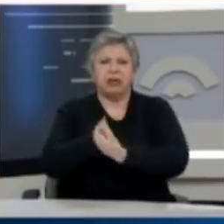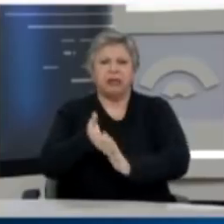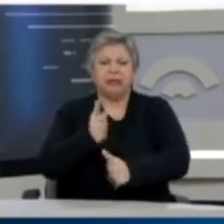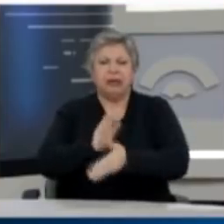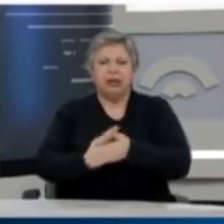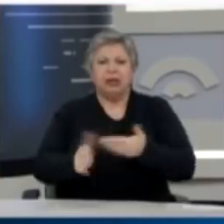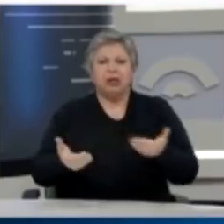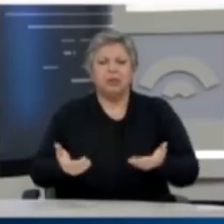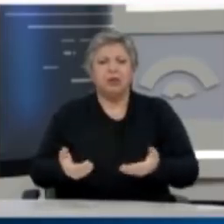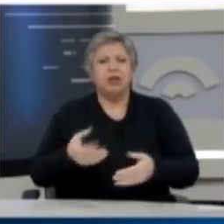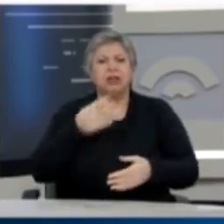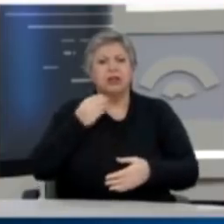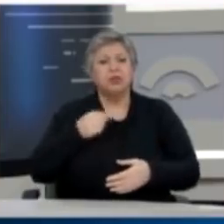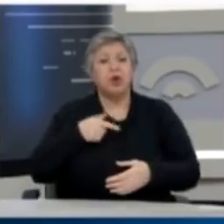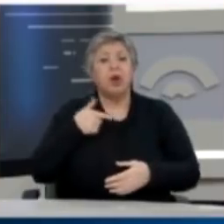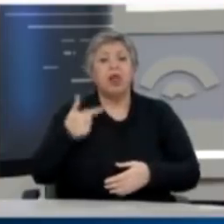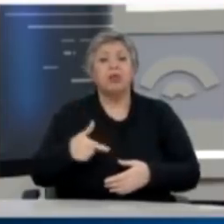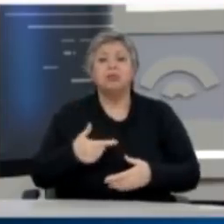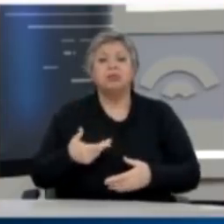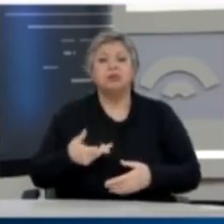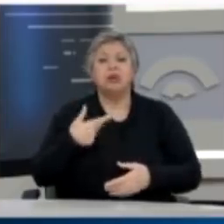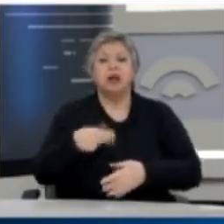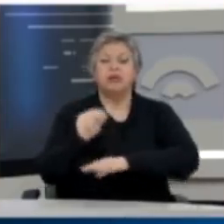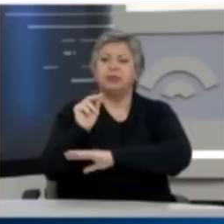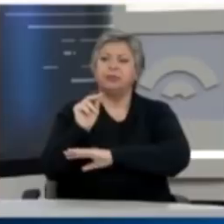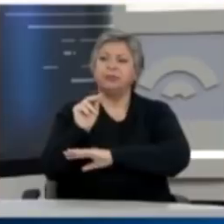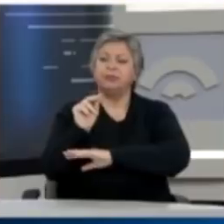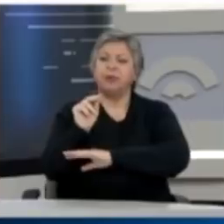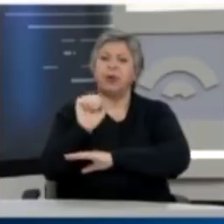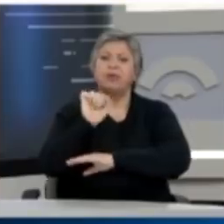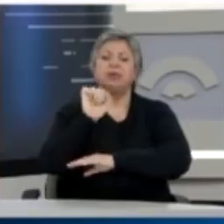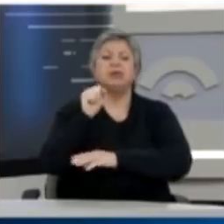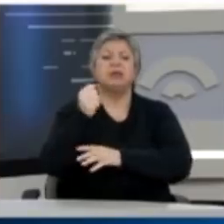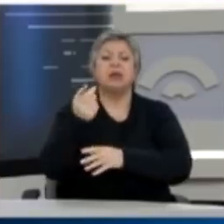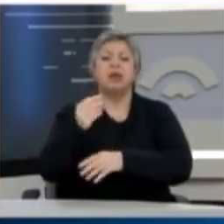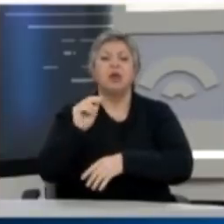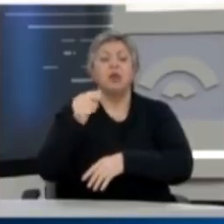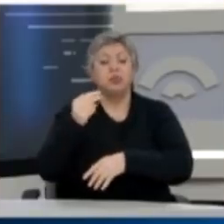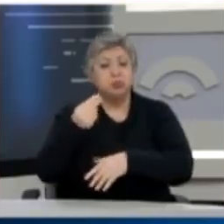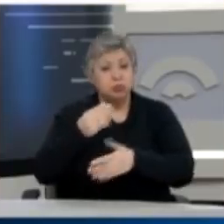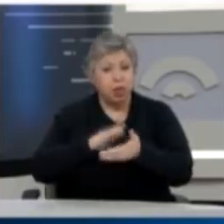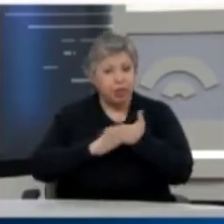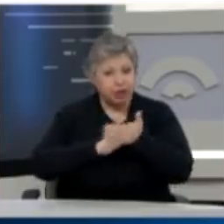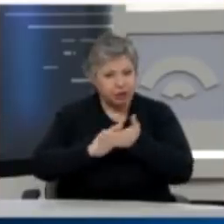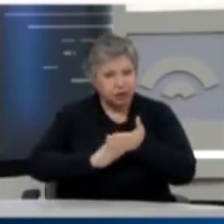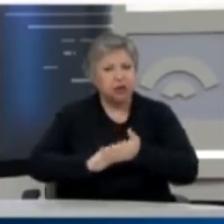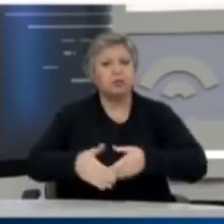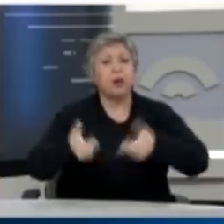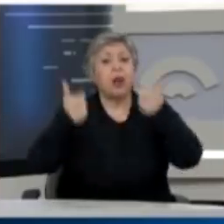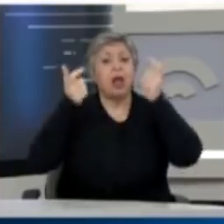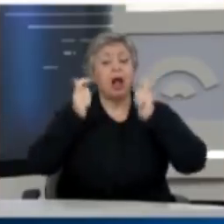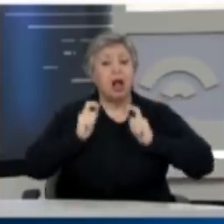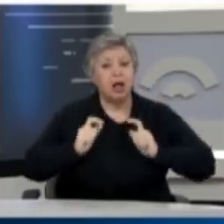προβλέπουμε την κατάργηση του θρησκευτικού τύπου του όρκου, την υποχρεωτικότητα του πολιτικού γάμου, της